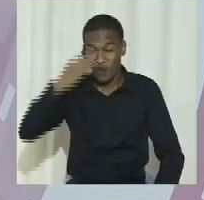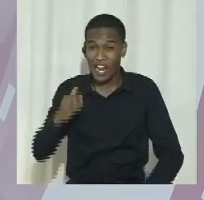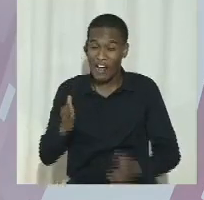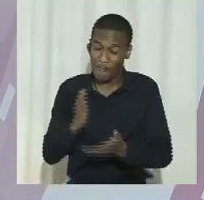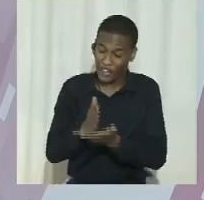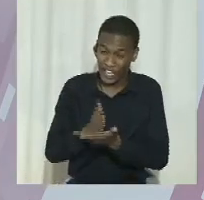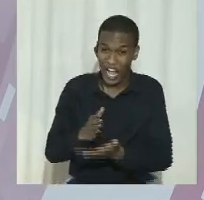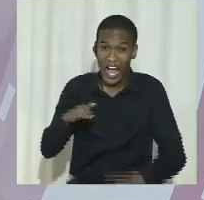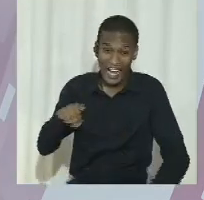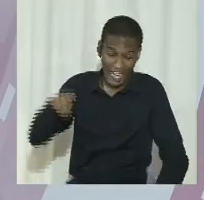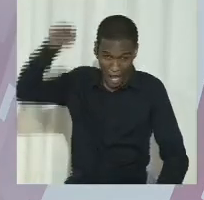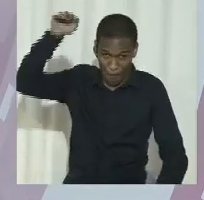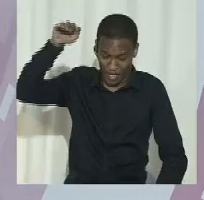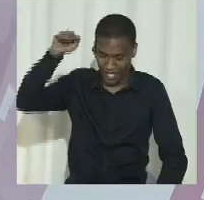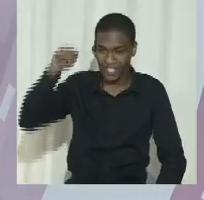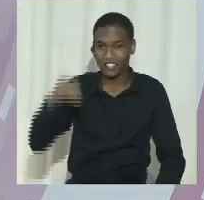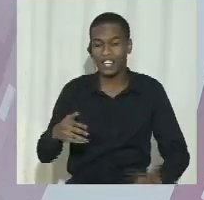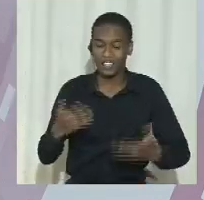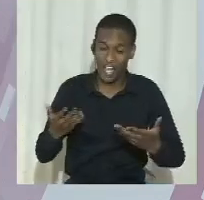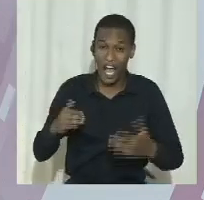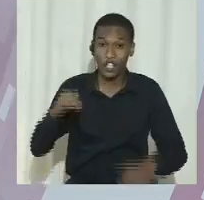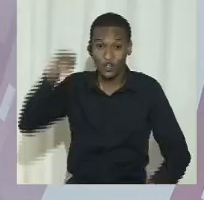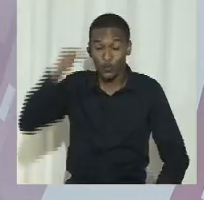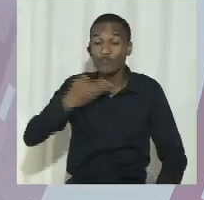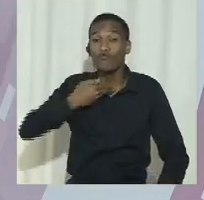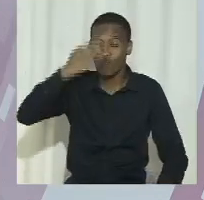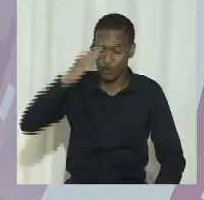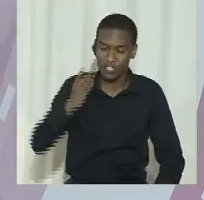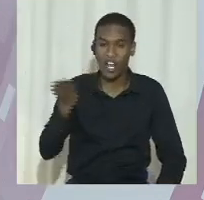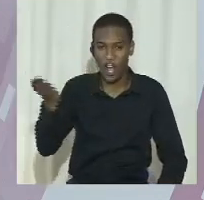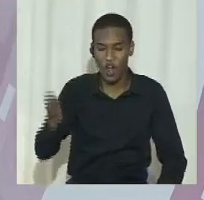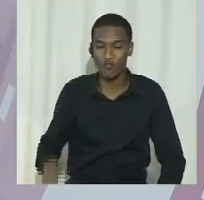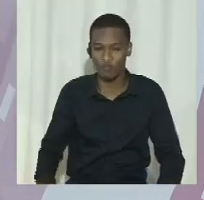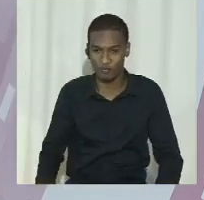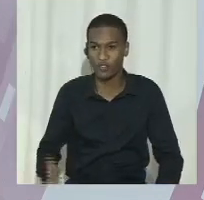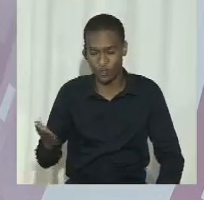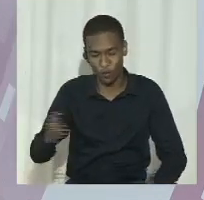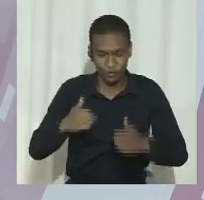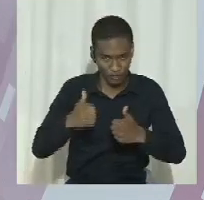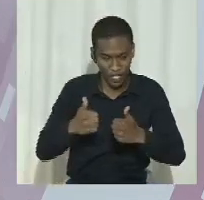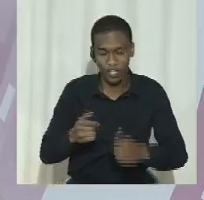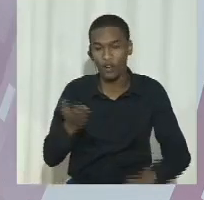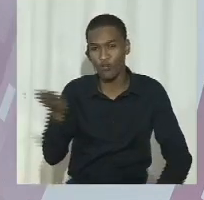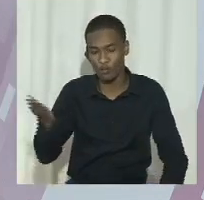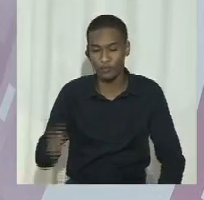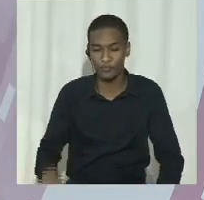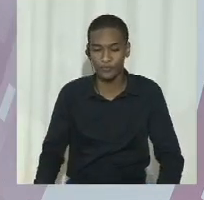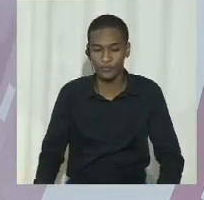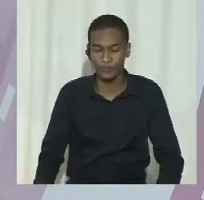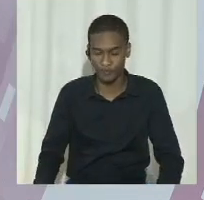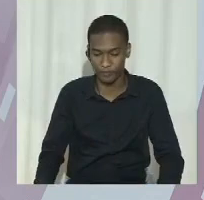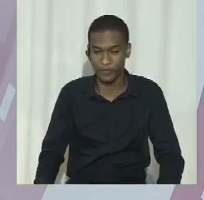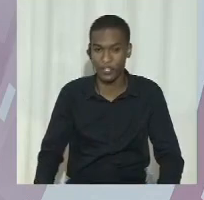koa zany ny azahoan'izy ireny zany a zay tandrify azy dia zay zany ilazaiko hoe le izy zany a dia na ataontsika